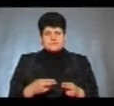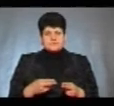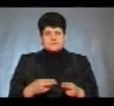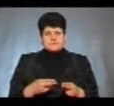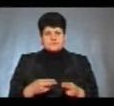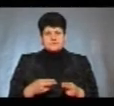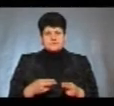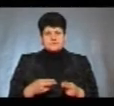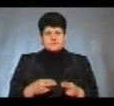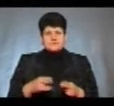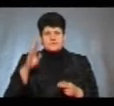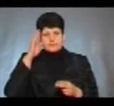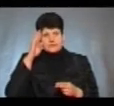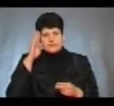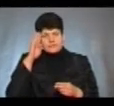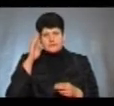потерпілий лежав на